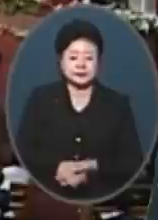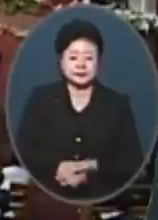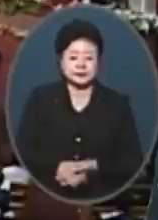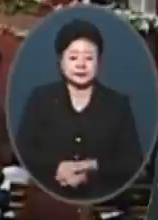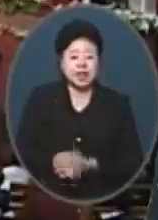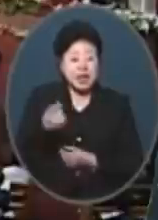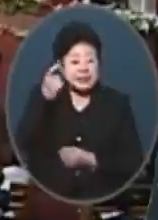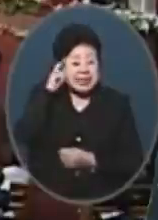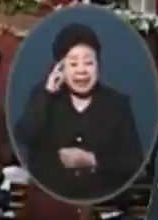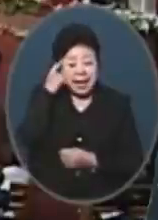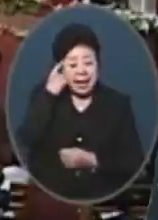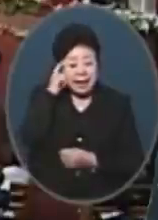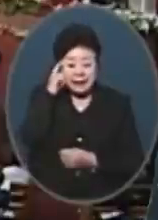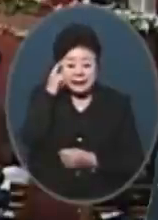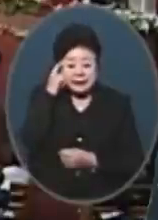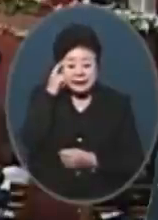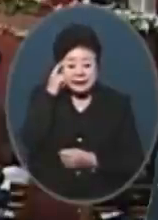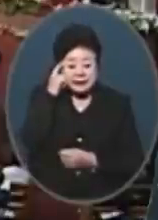생각을